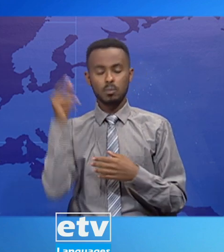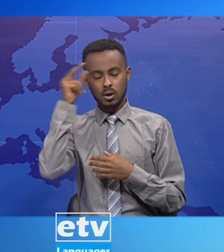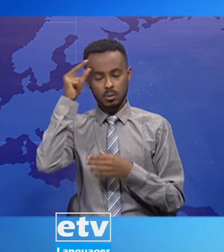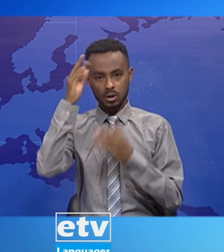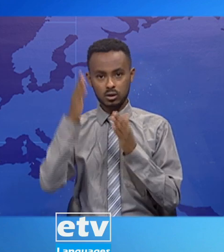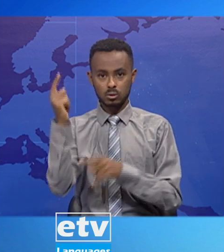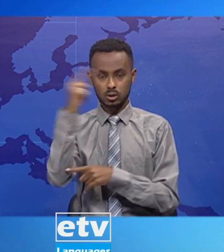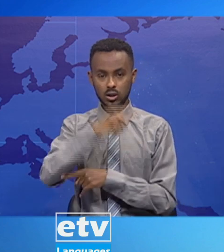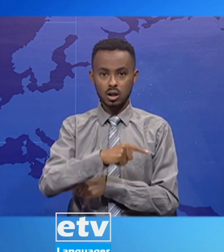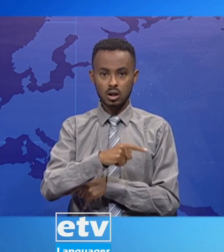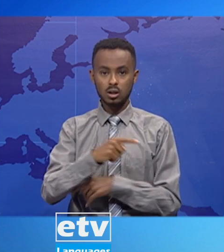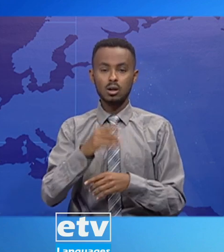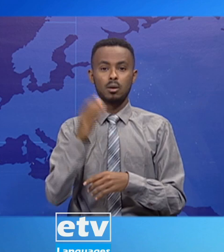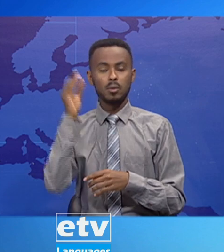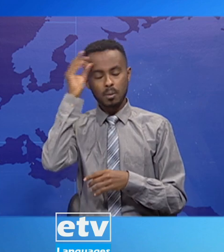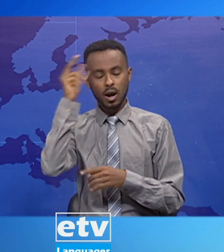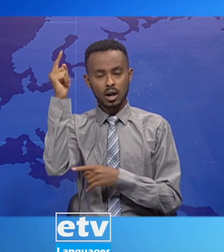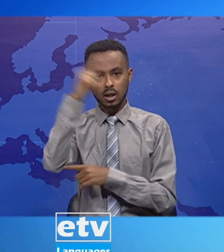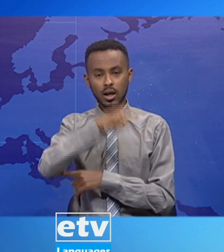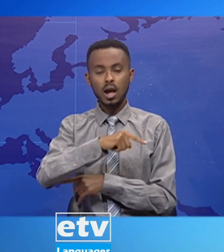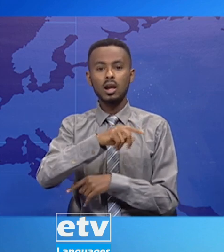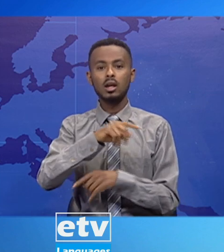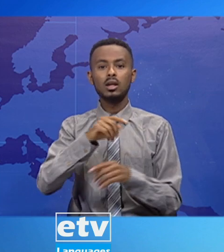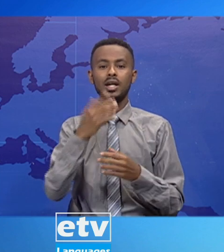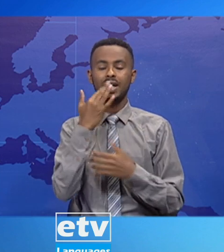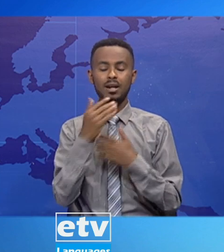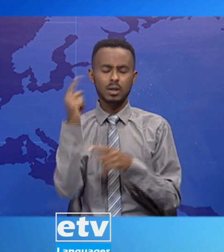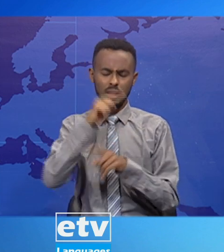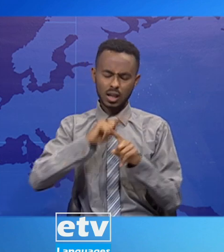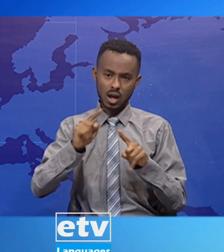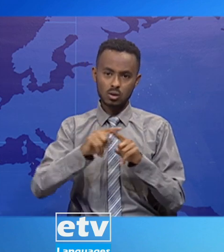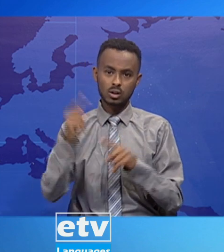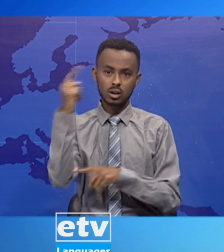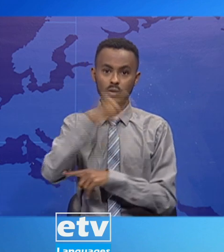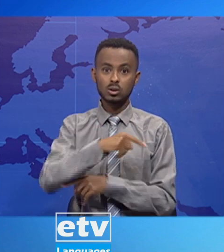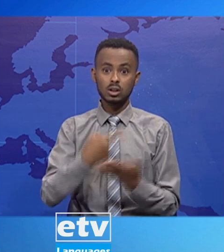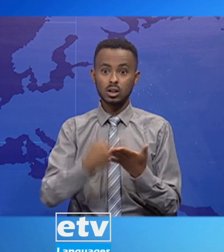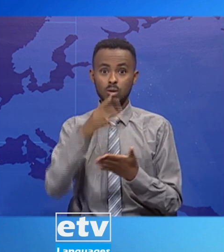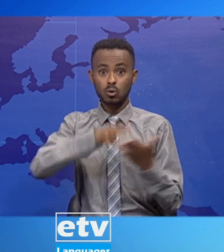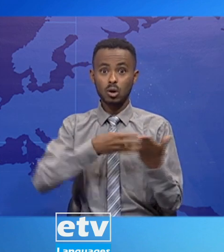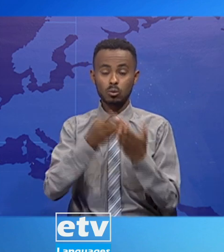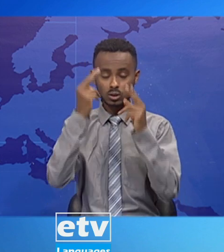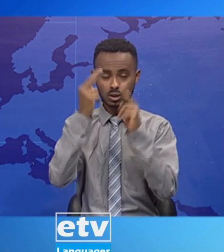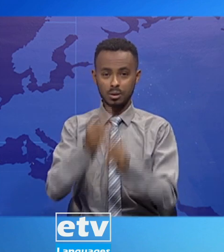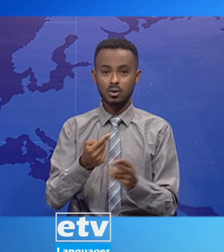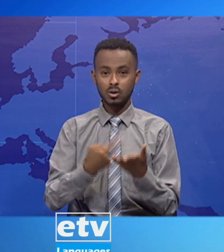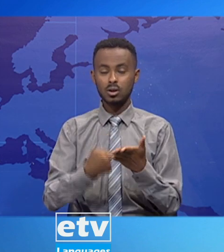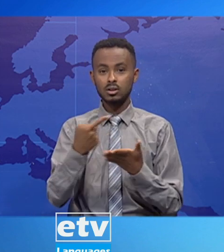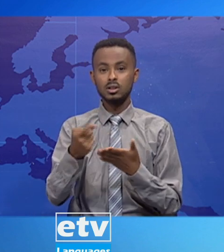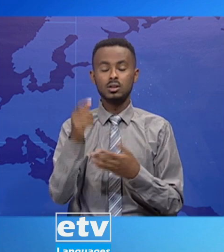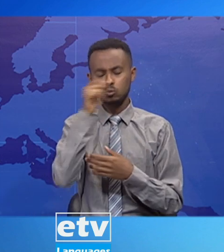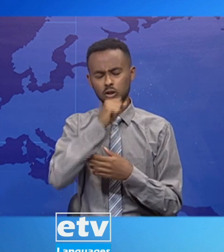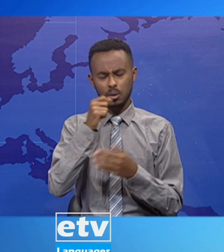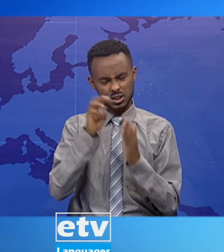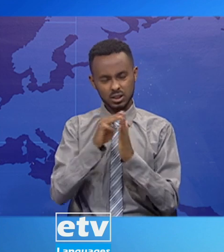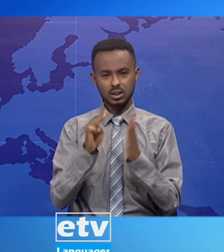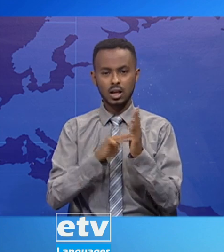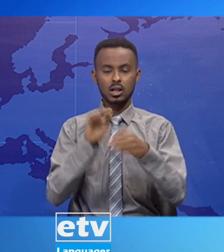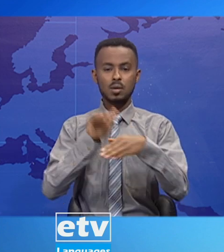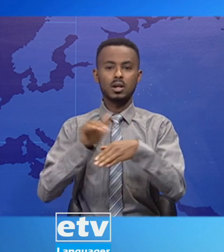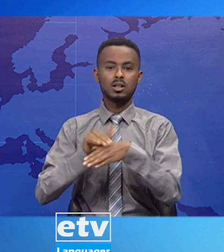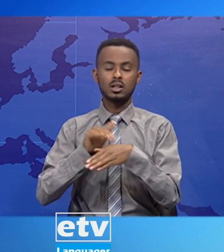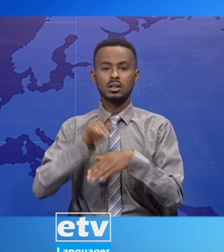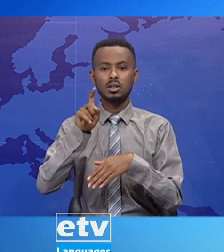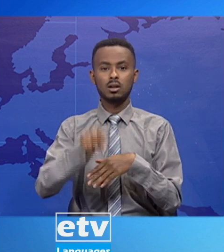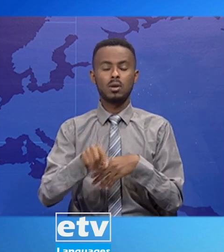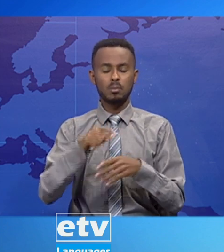ቤር ቀን አለ፣ የካልቸር ዴይ፣ ካልቸር ዴይ እንደዚህ አይነት ፕሮግራሞች ሲከበሩ እነዚህ ይሄ ሙዚቃ በስነ ስርዓት እንዲቀሰቀስ ይገባል።